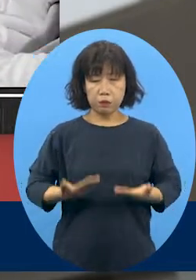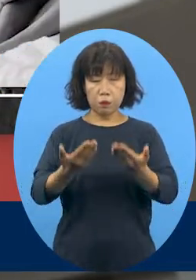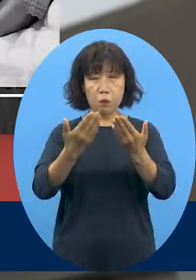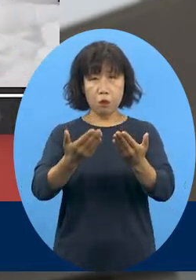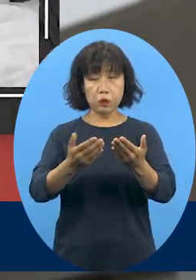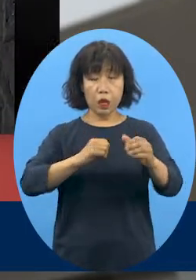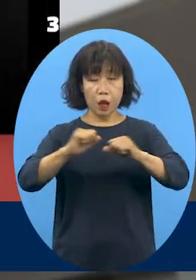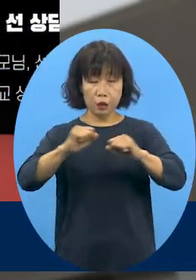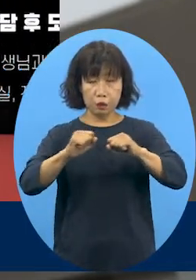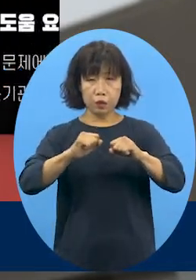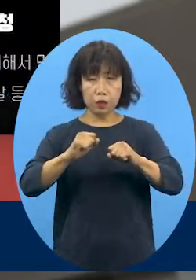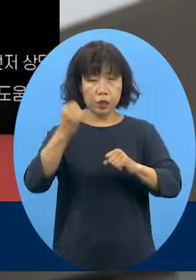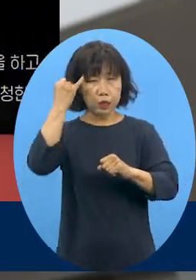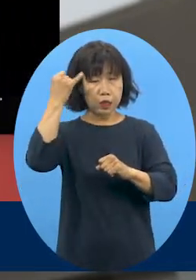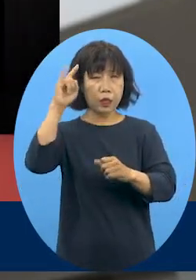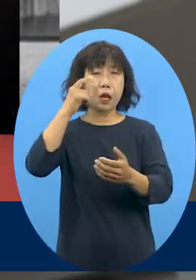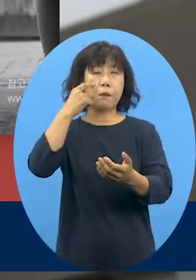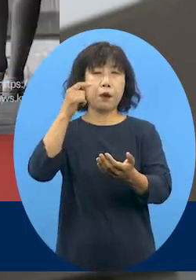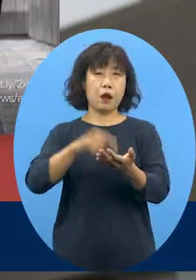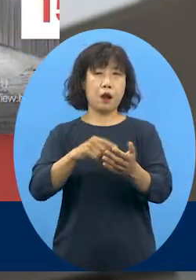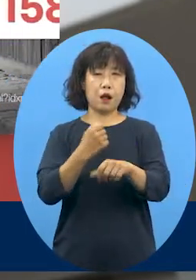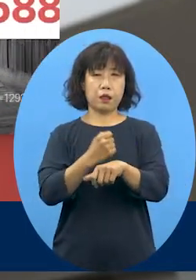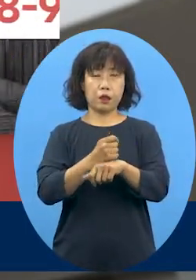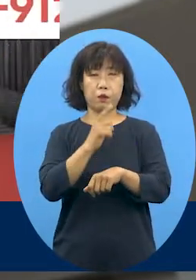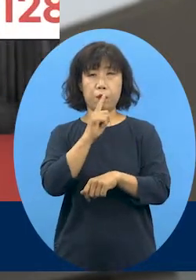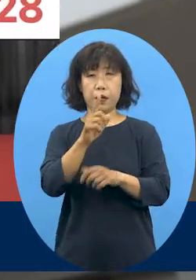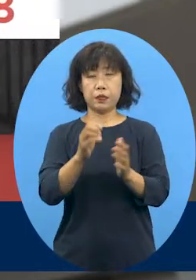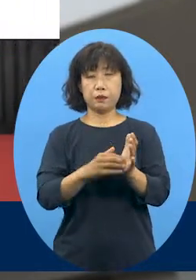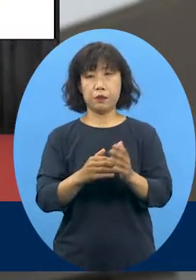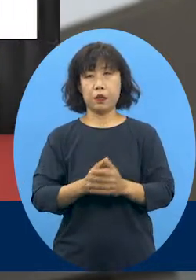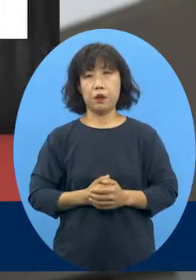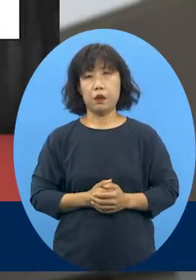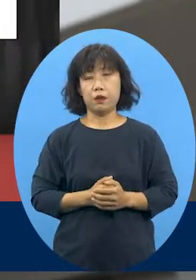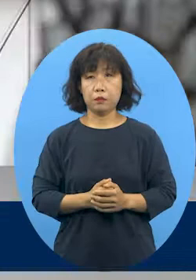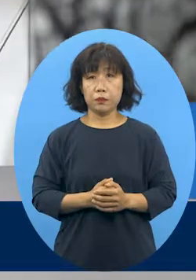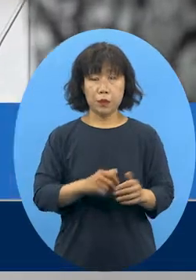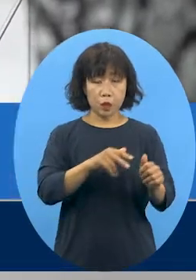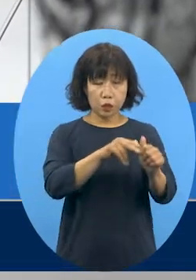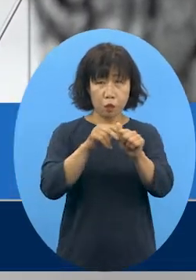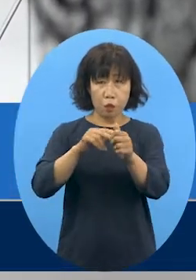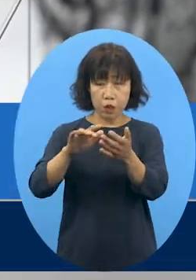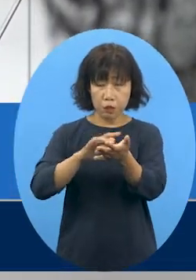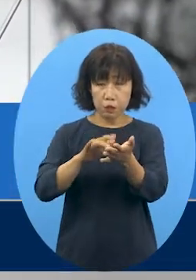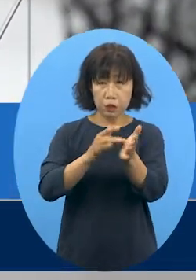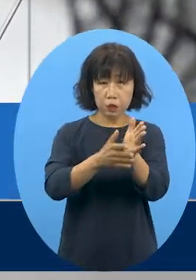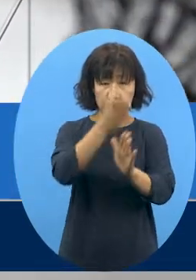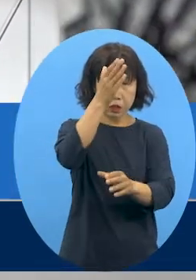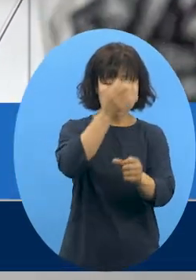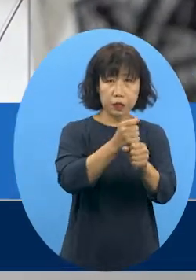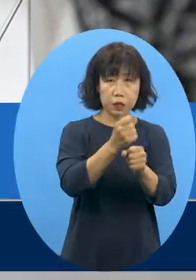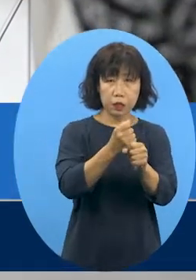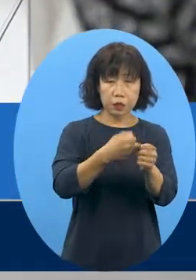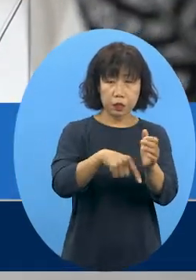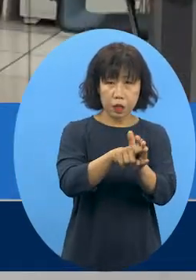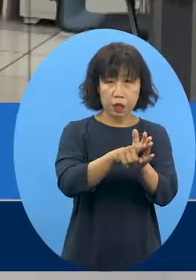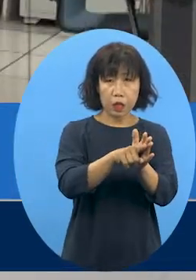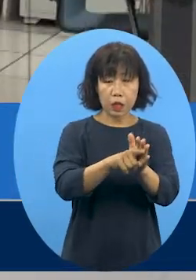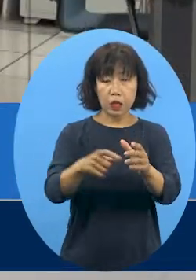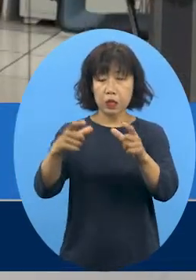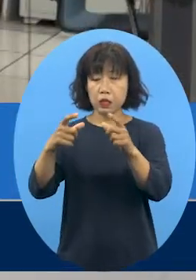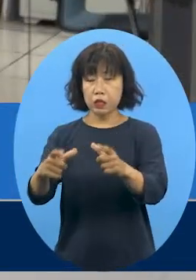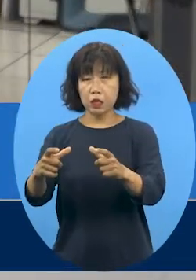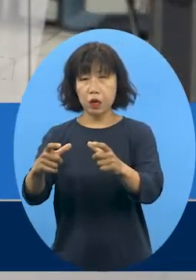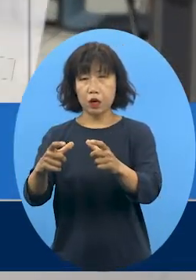봉사 프로그램에 더욱 활발히 개발하겠다 고 밝혔습니다 정보화 와 스마트 도시 조성 사업 추진을